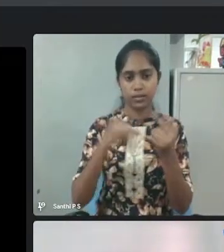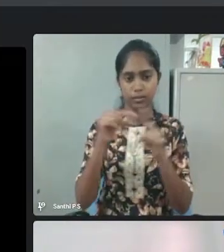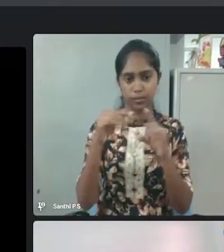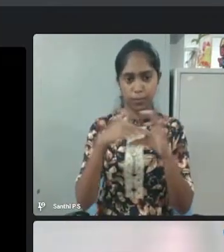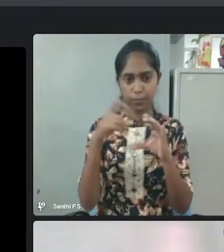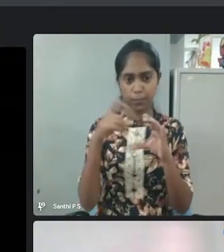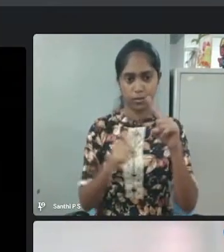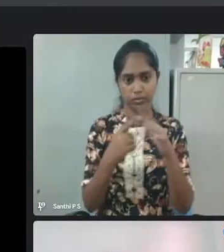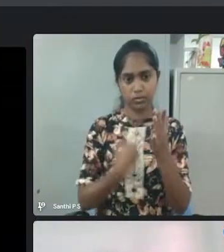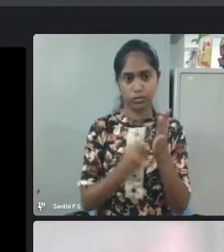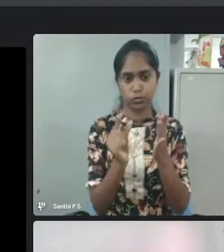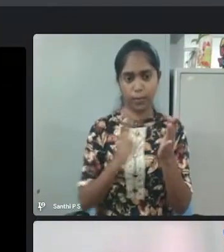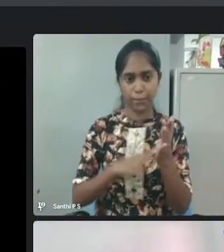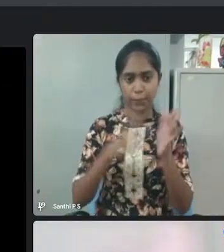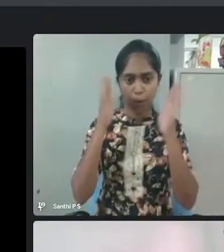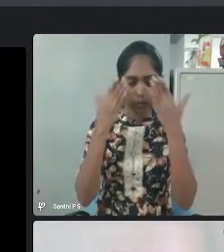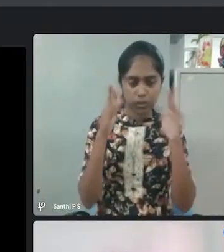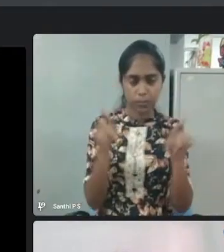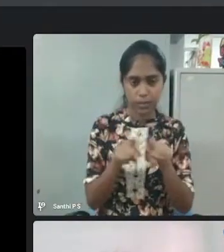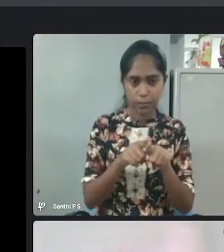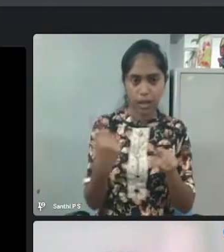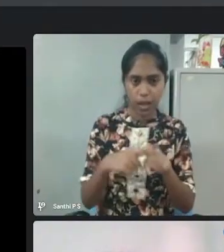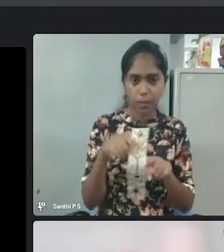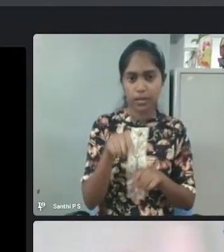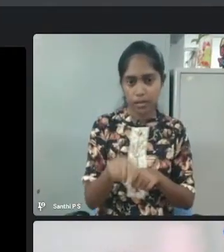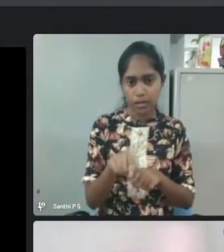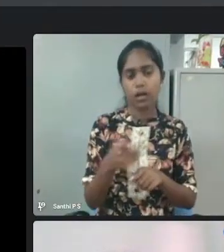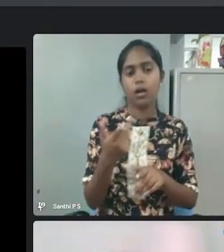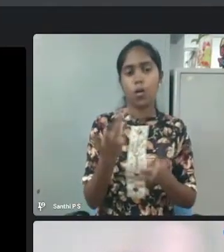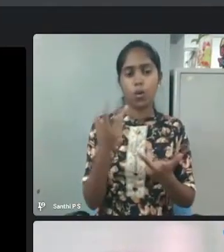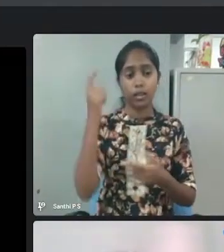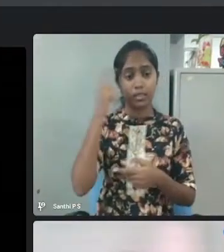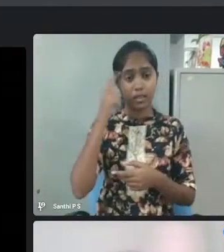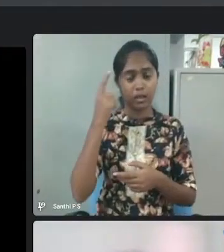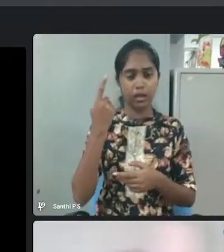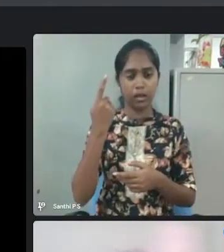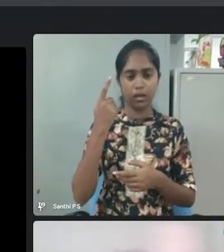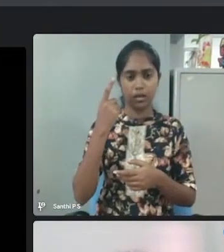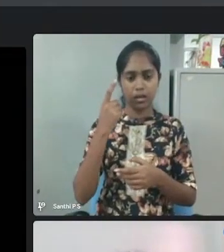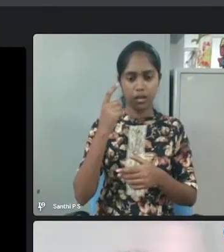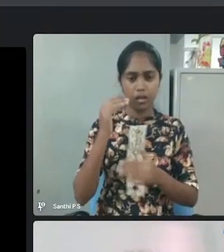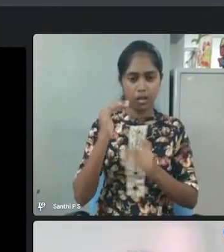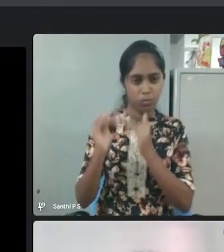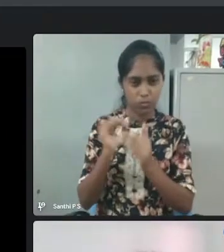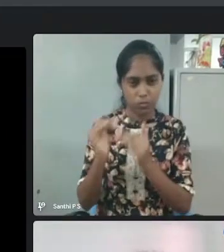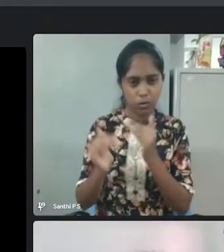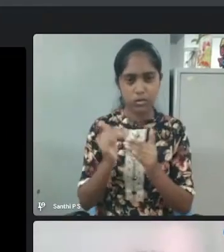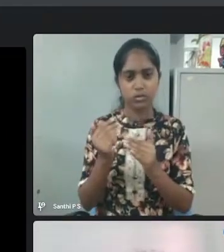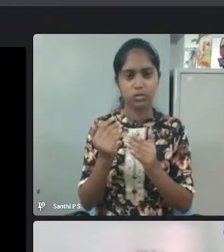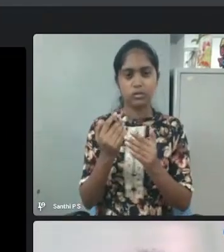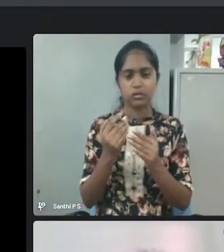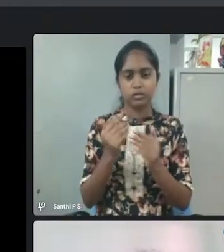ബുദ്ധിമുട്ടുണ്ടാവും. പല ഭക്ഷണ പദാർത്ഥങ്ങളുടെയും ആ ടെക്സ്ചർ, അതിൻ്റെ ആ ഒരു ഫീല് ചിലപ്പോൾ അവർക്ക് ഇഷ്ടപ്പെടില്ല. ഇങ്ങനെയുള്ള